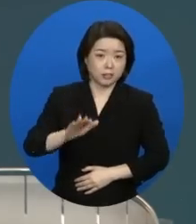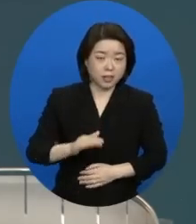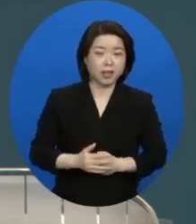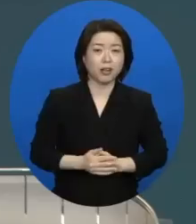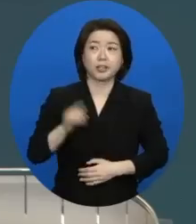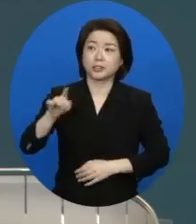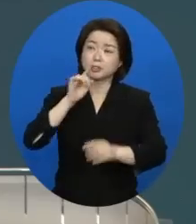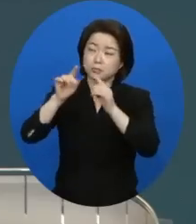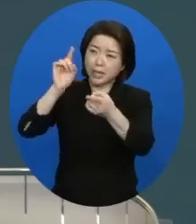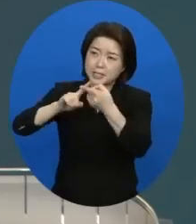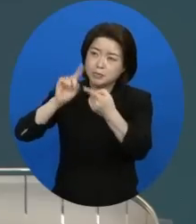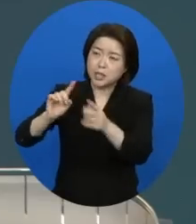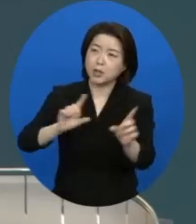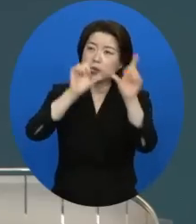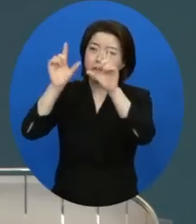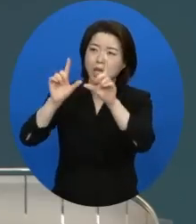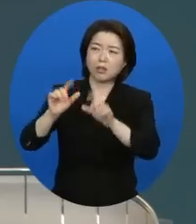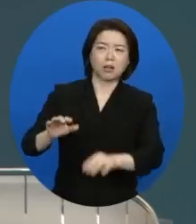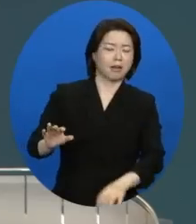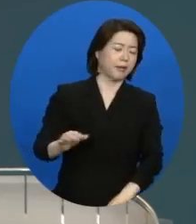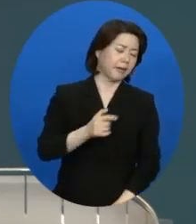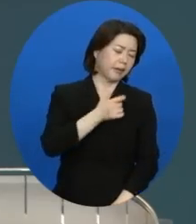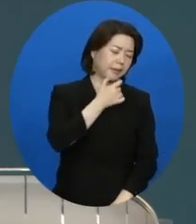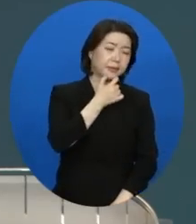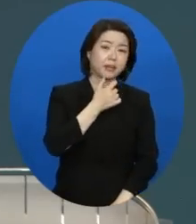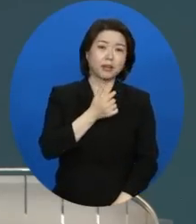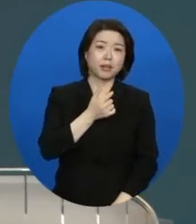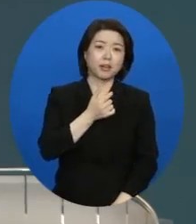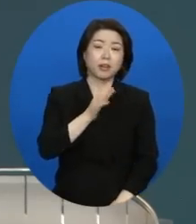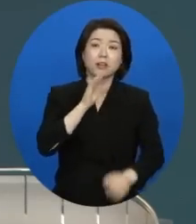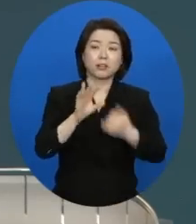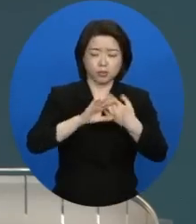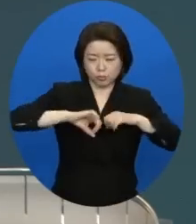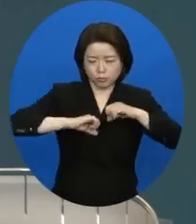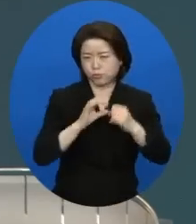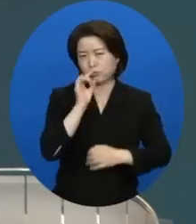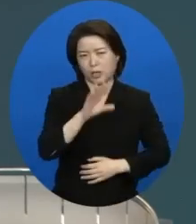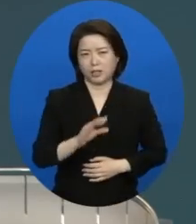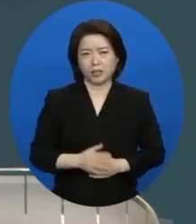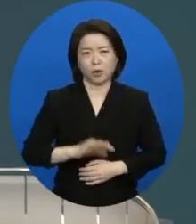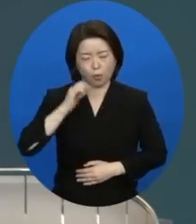그 말씀대로 살기가 싫어요. 그러면 순종이 안 되는 겁니다.